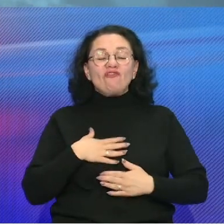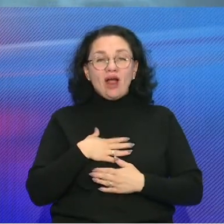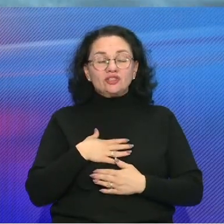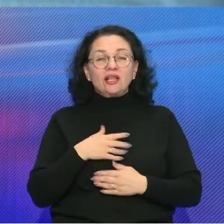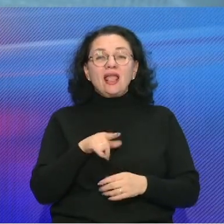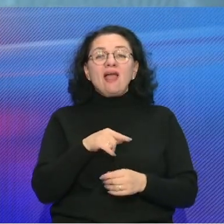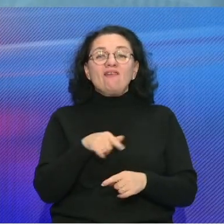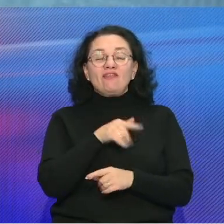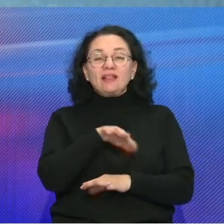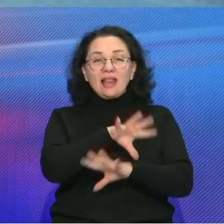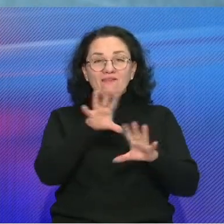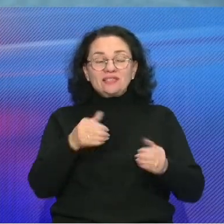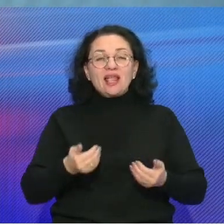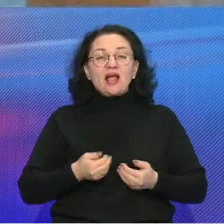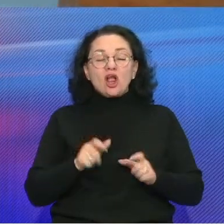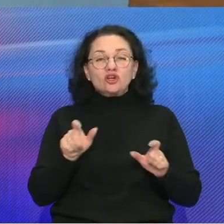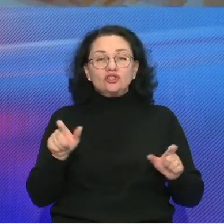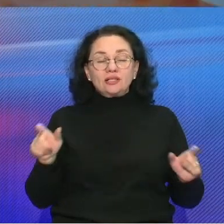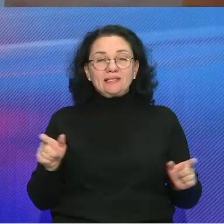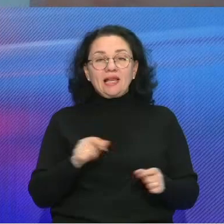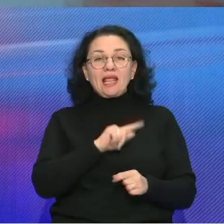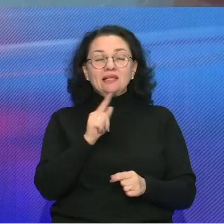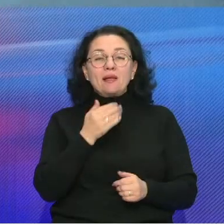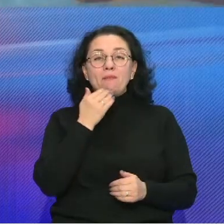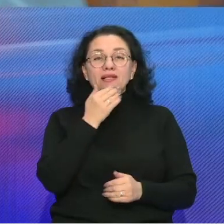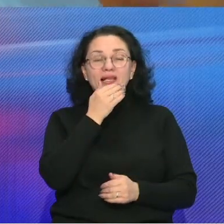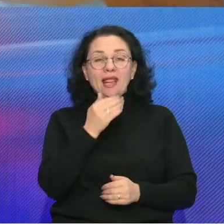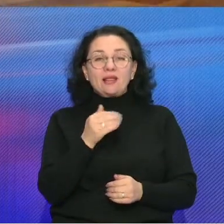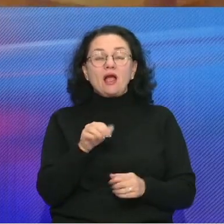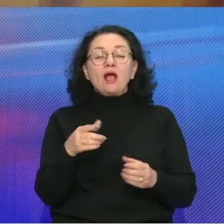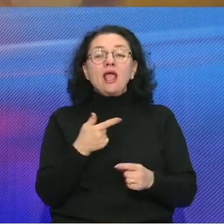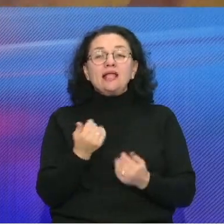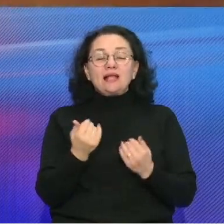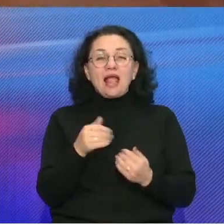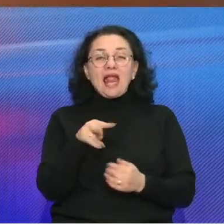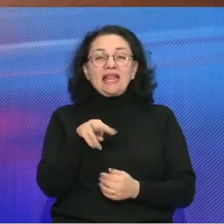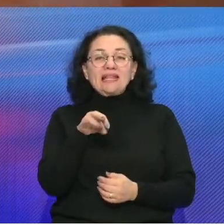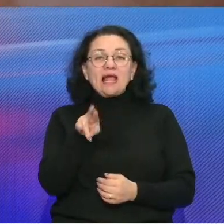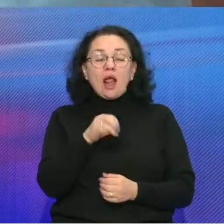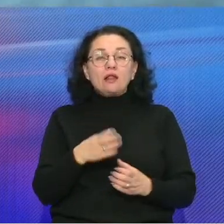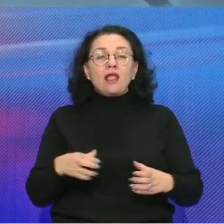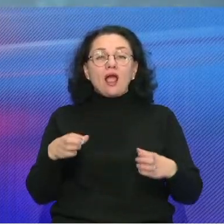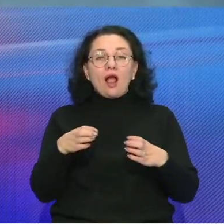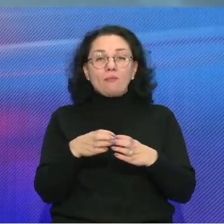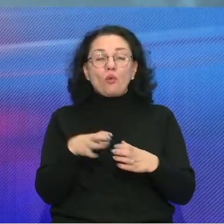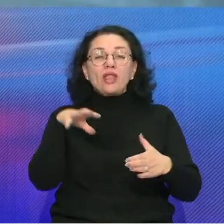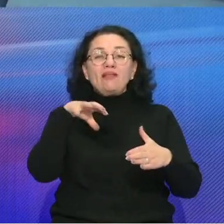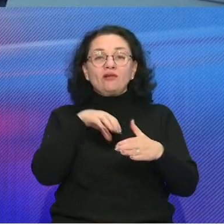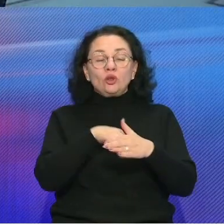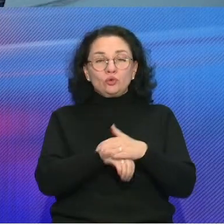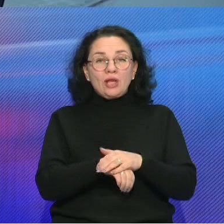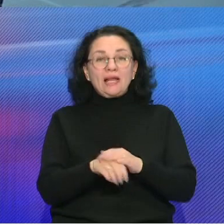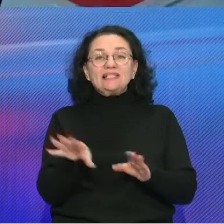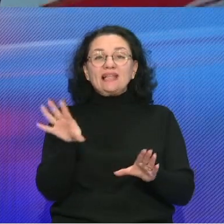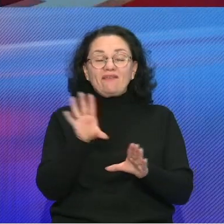ліку. Напередодні самой масштабной за апошний час электоральной кампании ветераны активно включились у работу на всех ее